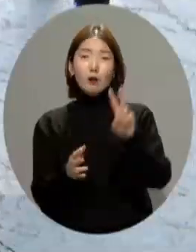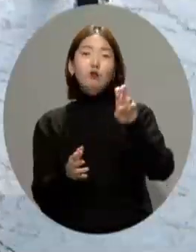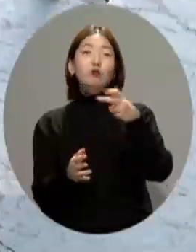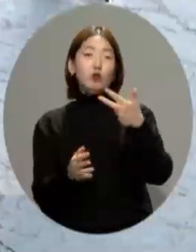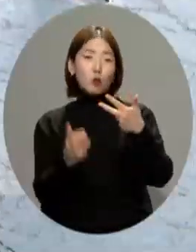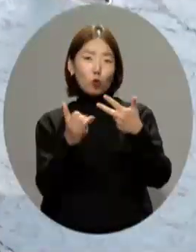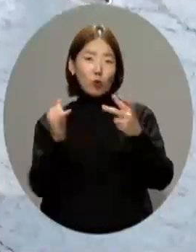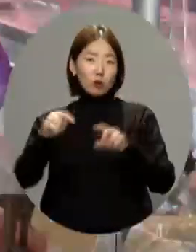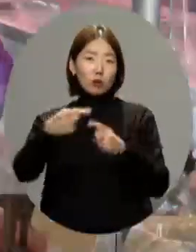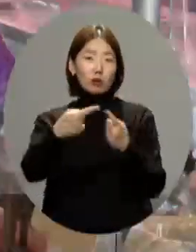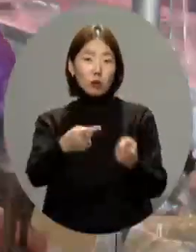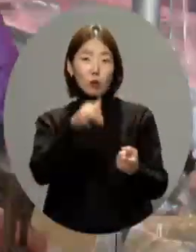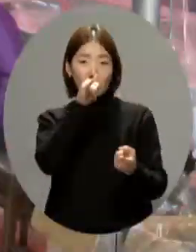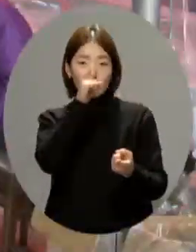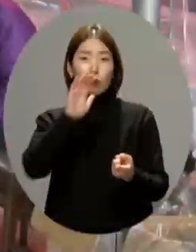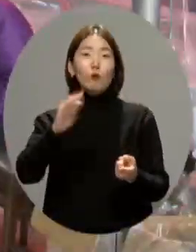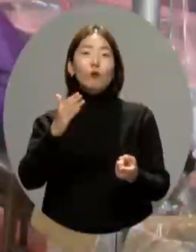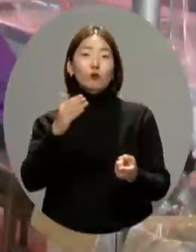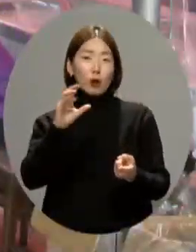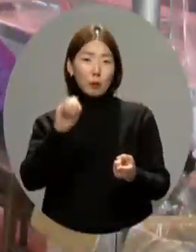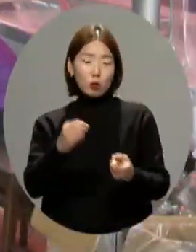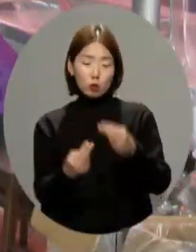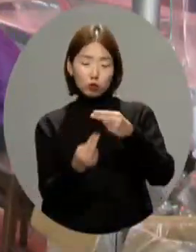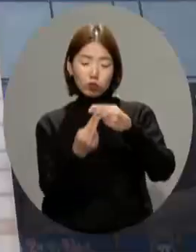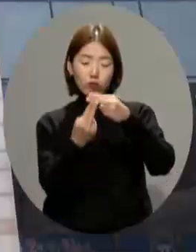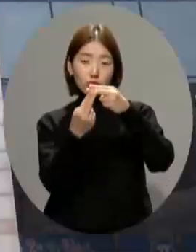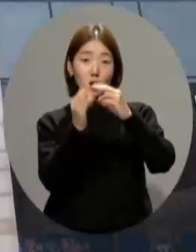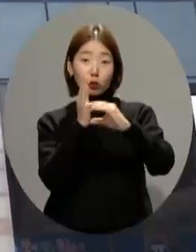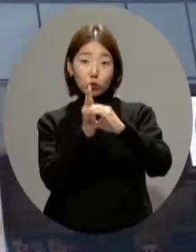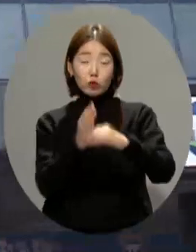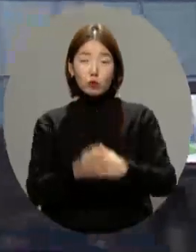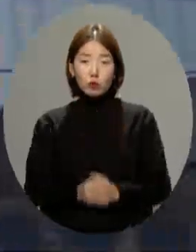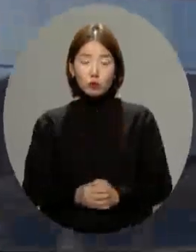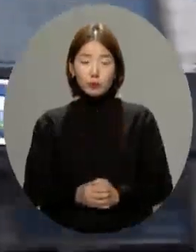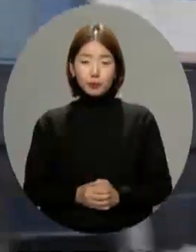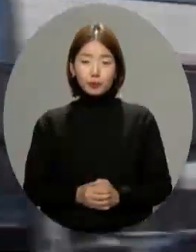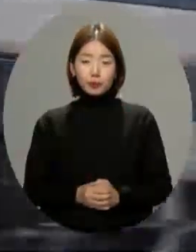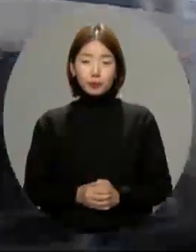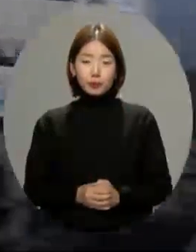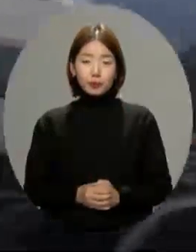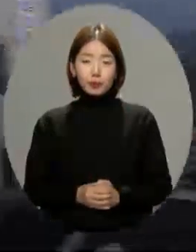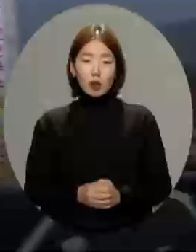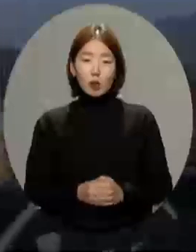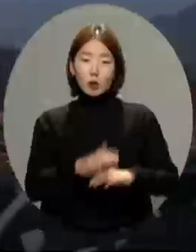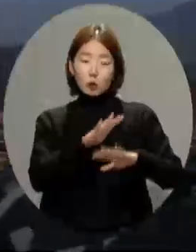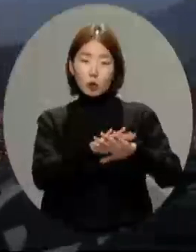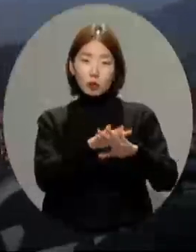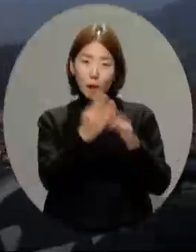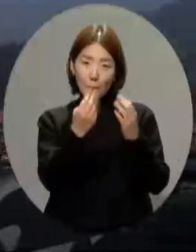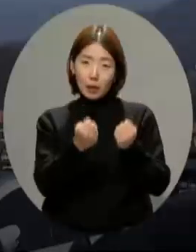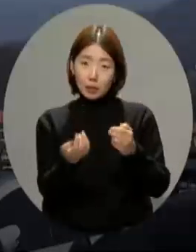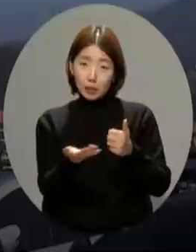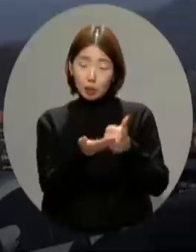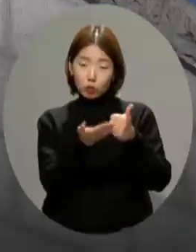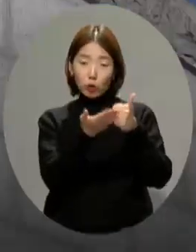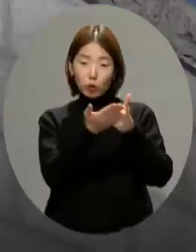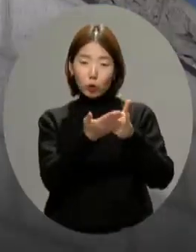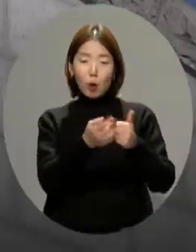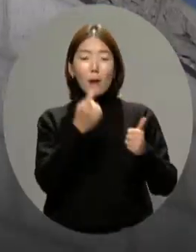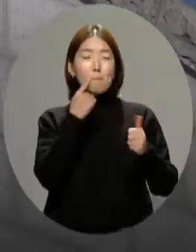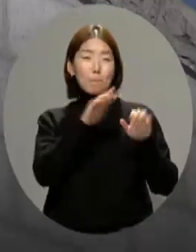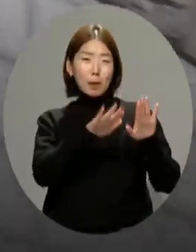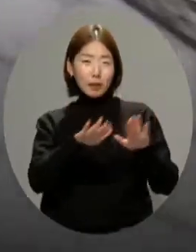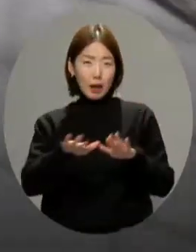27명이나 동참하면서 900만 원이 넘게 모였습니다. 농산물들이 많이 생산이 되고 있고 바다를 가지고 있다